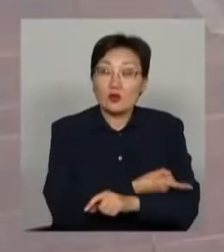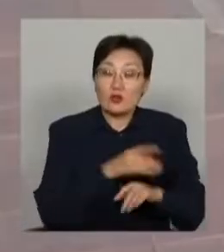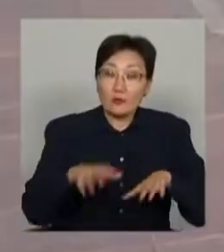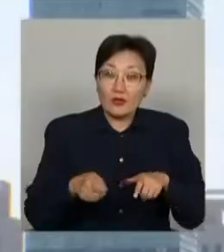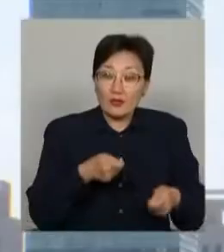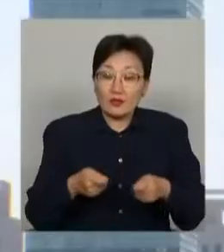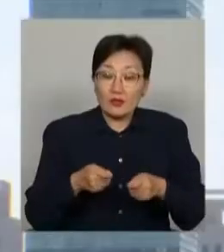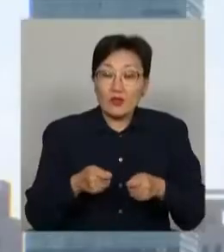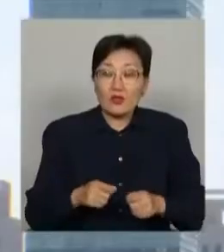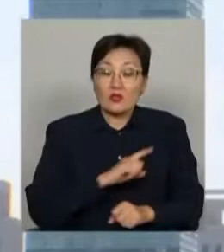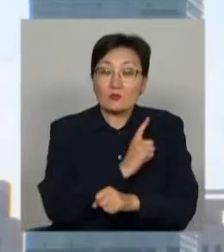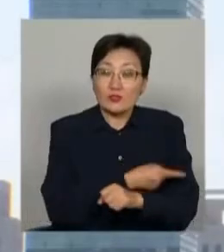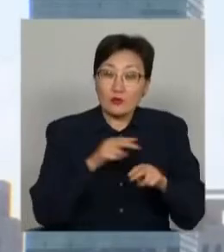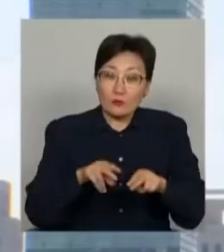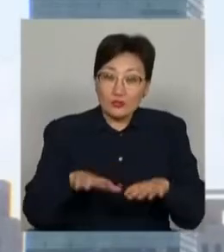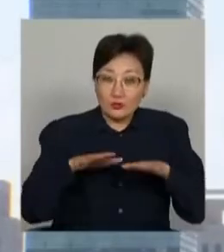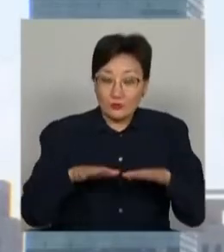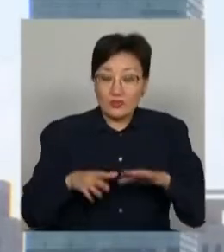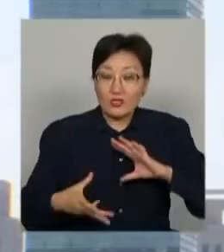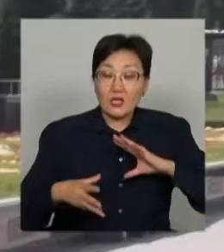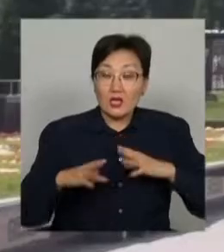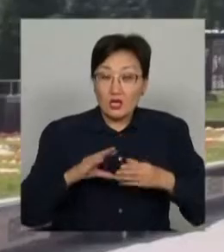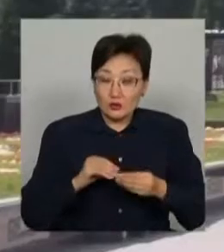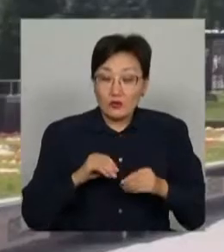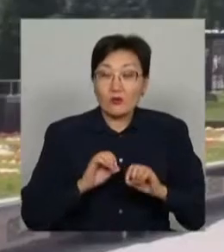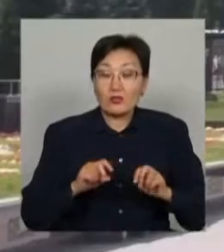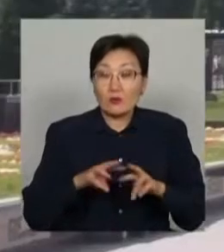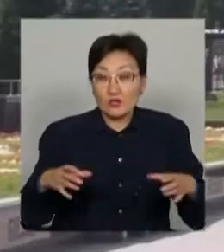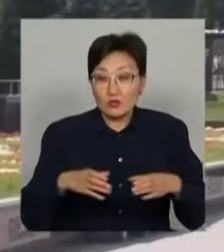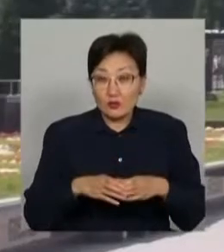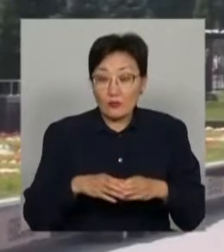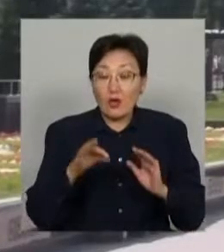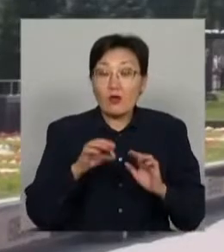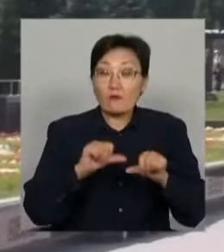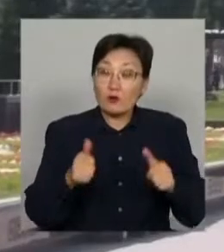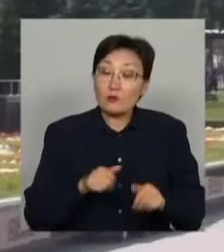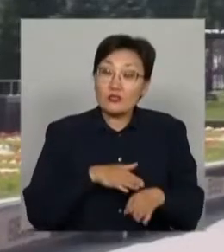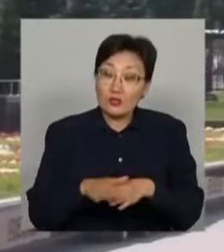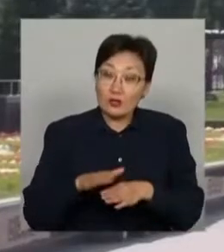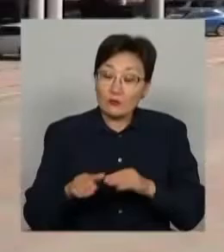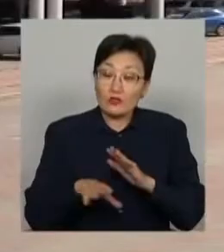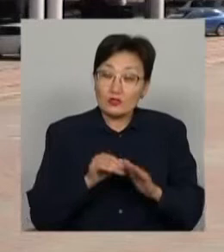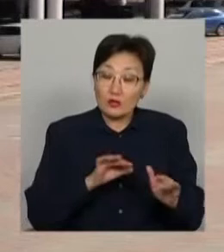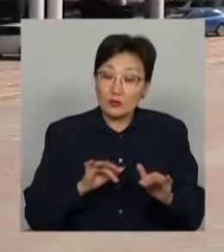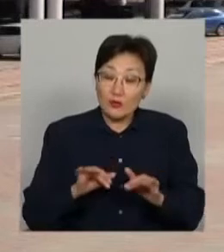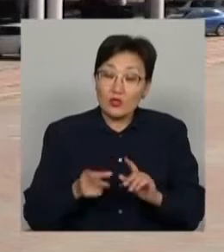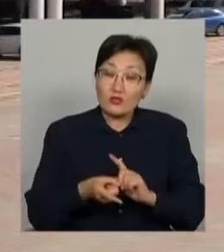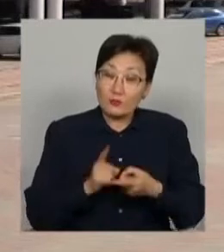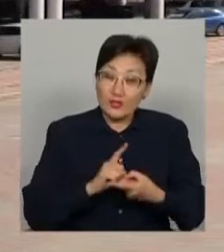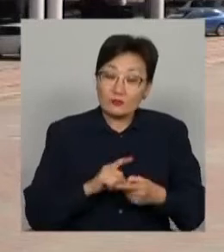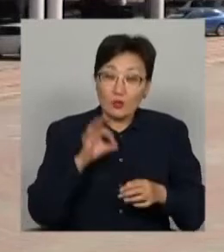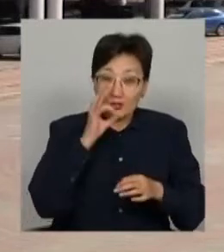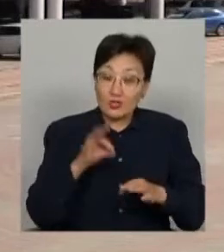ықпалды парламент, есеп беретін үкімет формуласымен жүзеге асырылып жатыр деген Тоқаев референдумдағы өзгерістерді